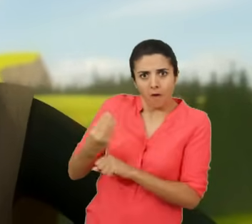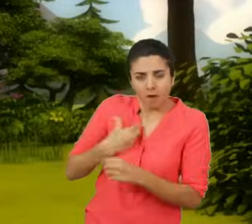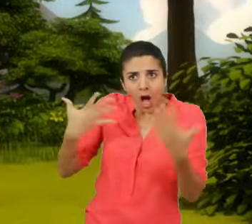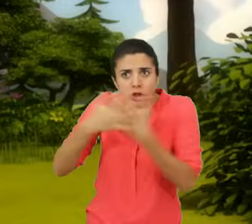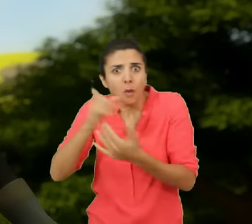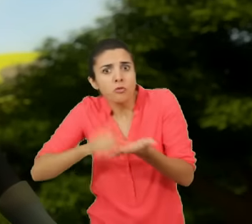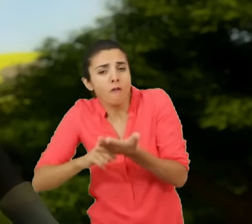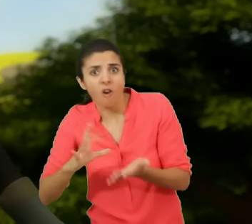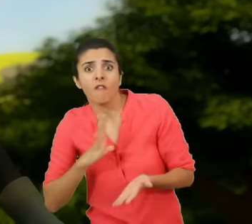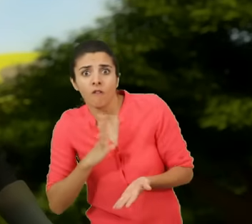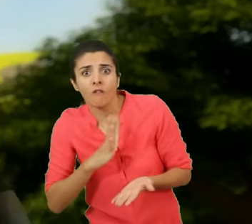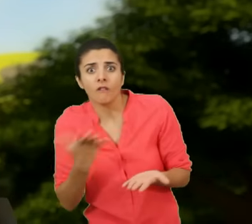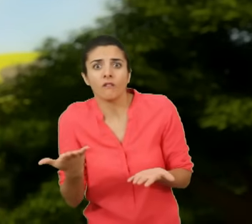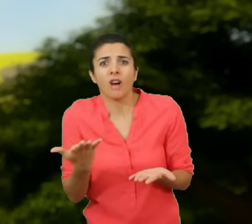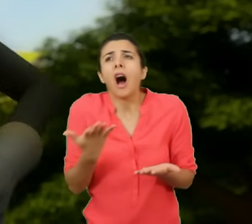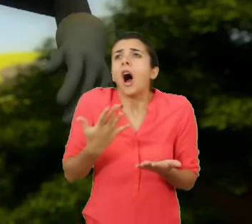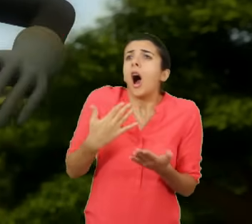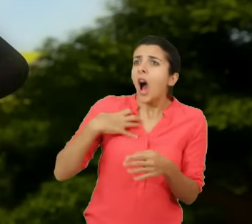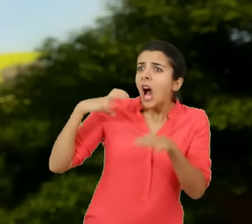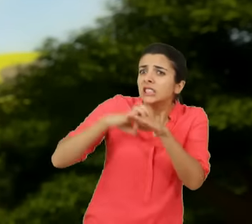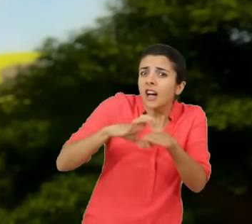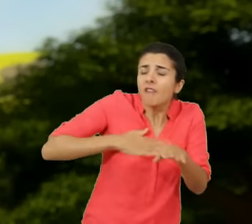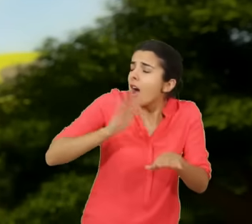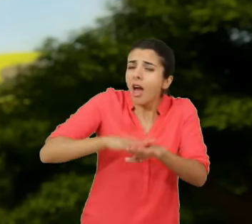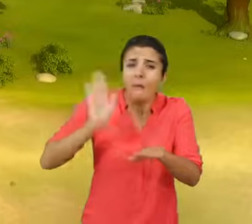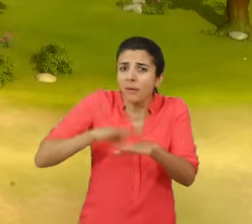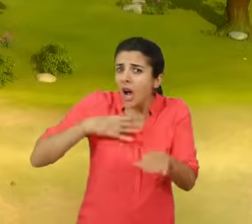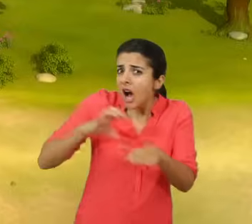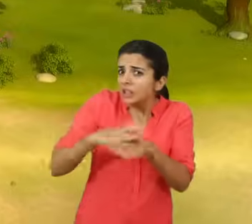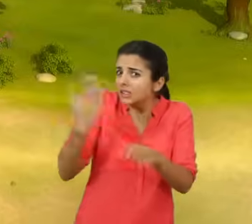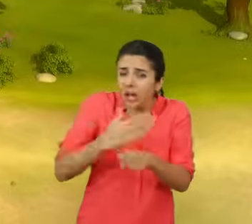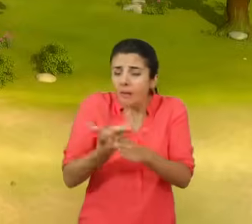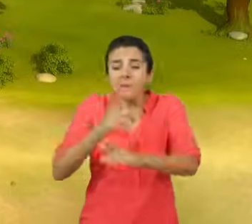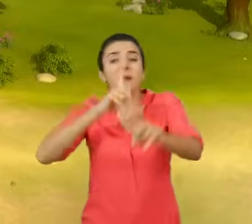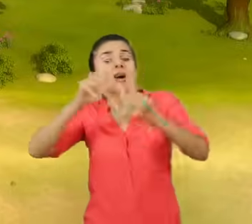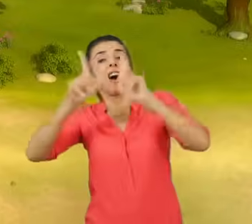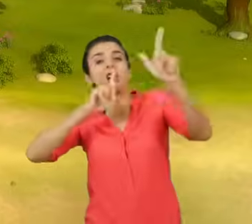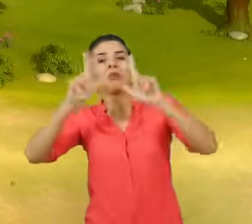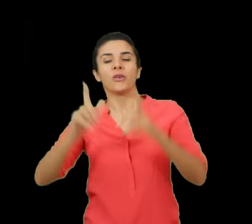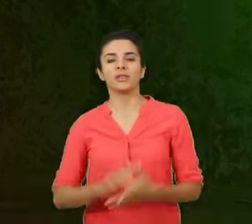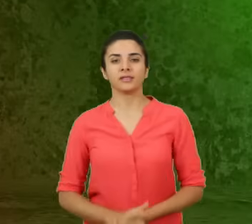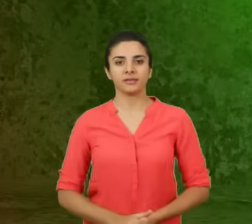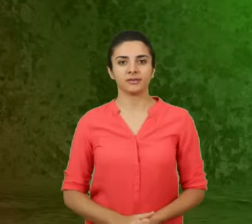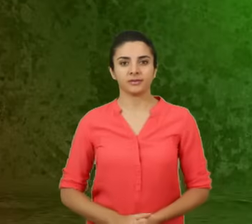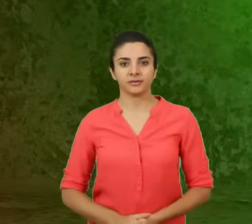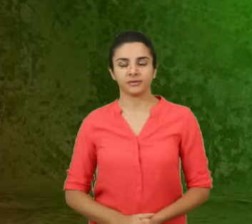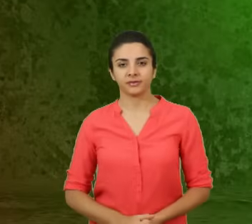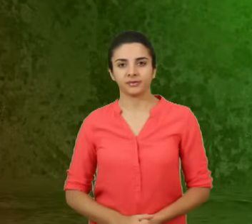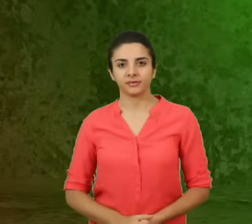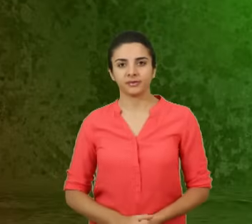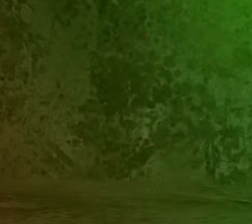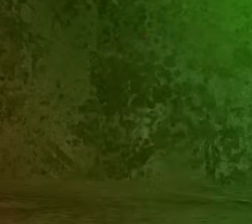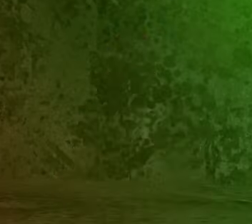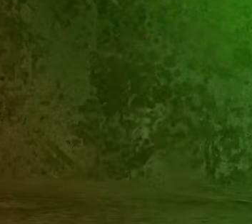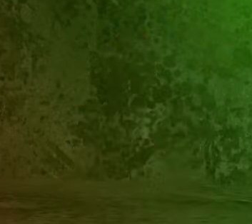tavuk var dedin ya. Ama neden ısırıyorsun beni? Ben tavuk muyum ha? elini ısırdı. Uzun huysuzla yan